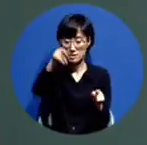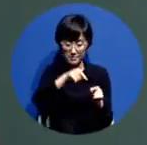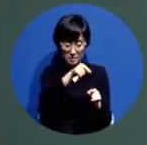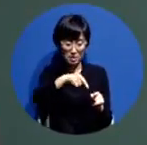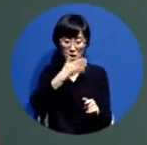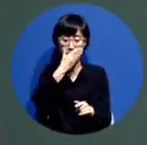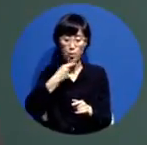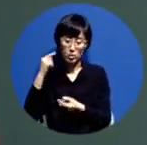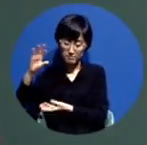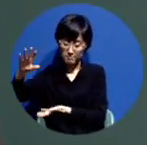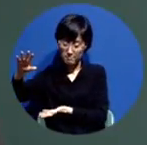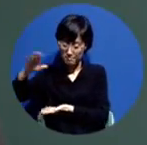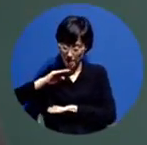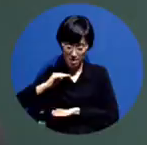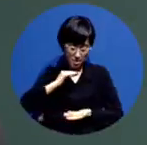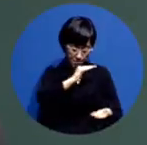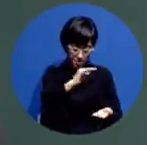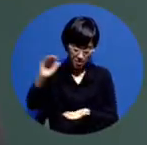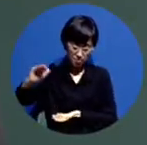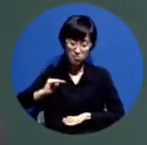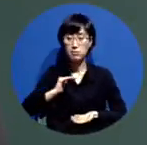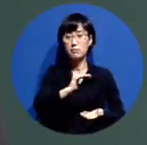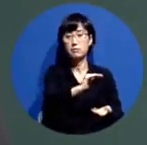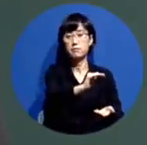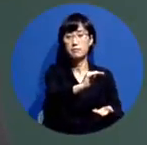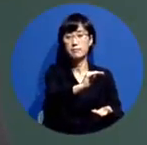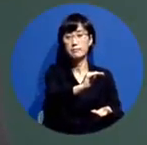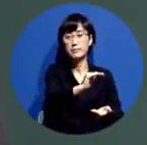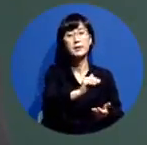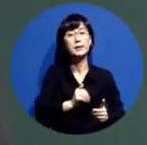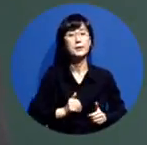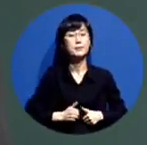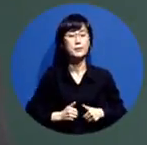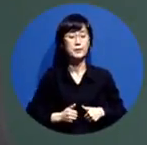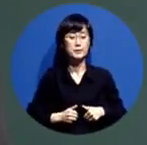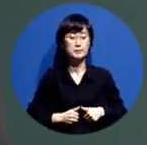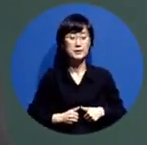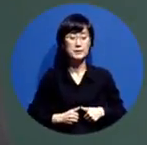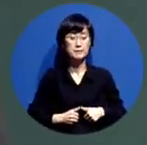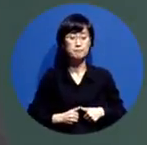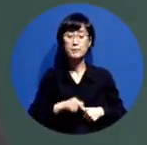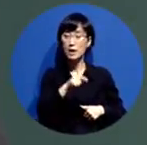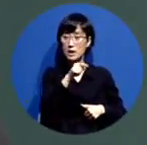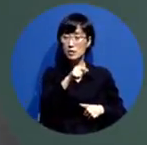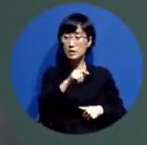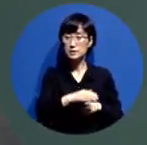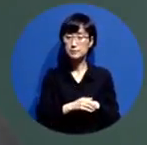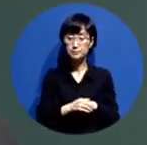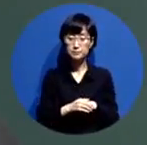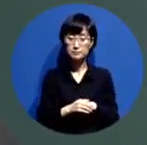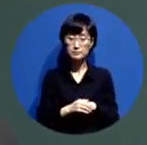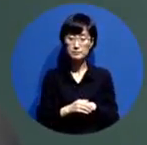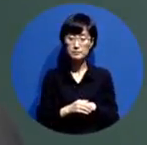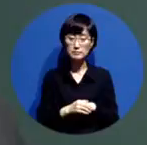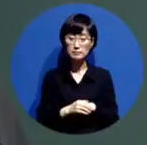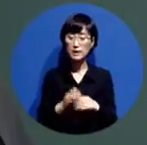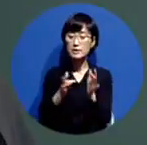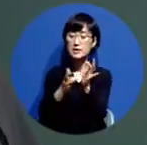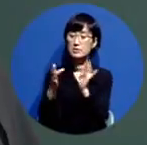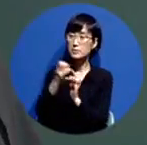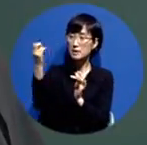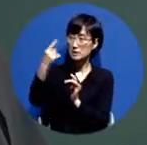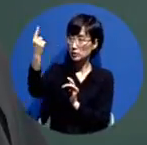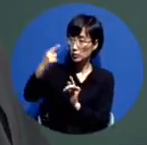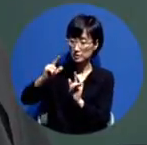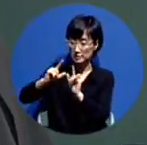法 이게재생산하는방법입니다 这是再生产的方法 그리고주님이재림하시는날까지이복